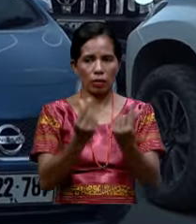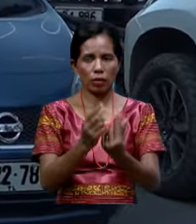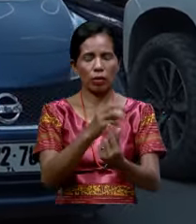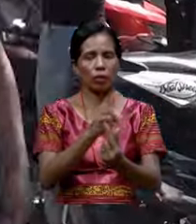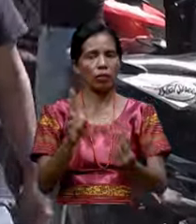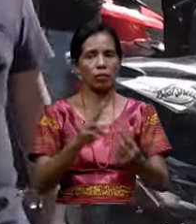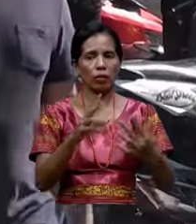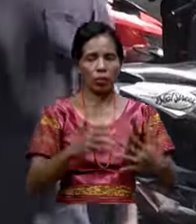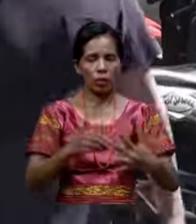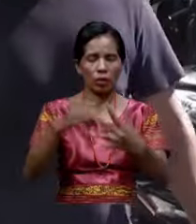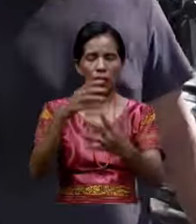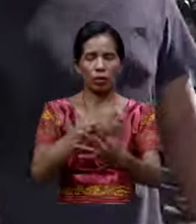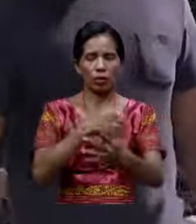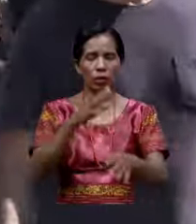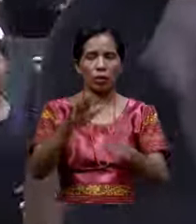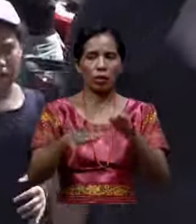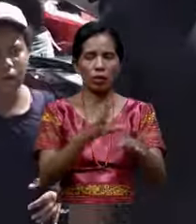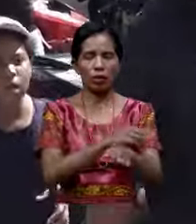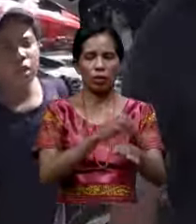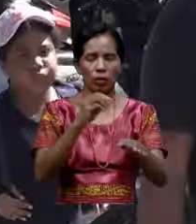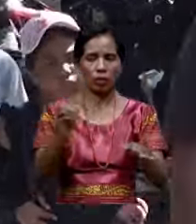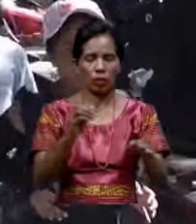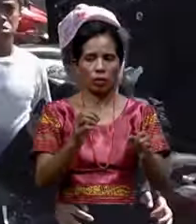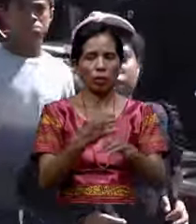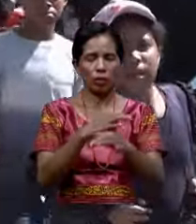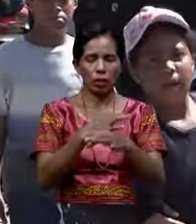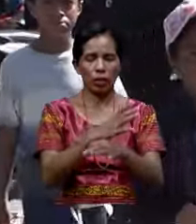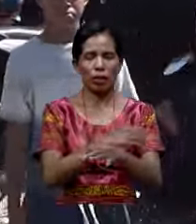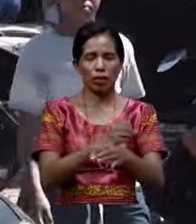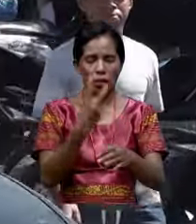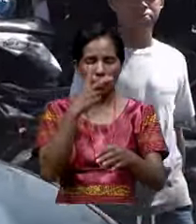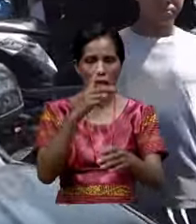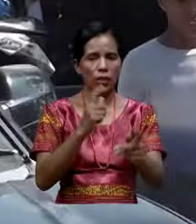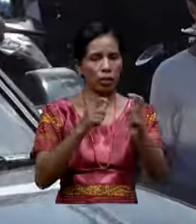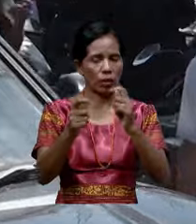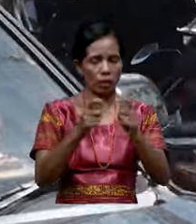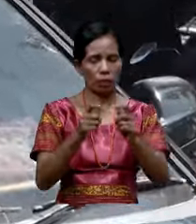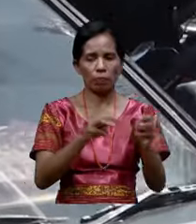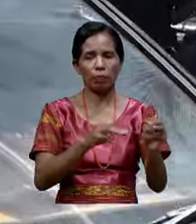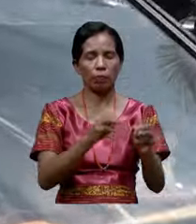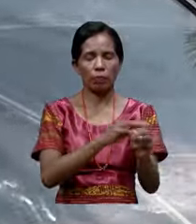Unidade Especial Polisia, halo kedas intervensaun hodi normaliza movimentu transporte sira.